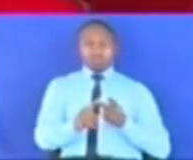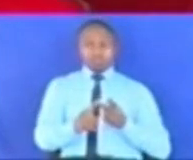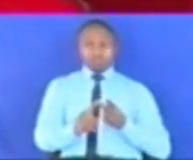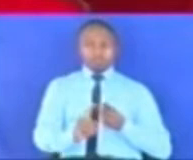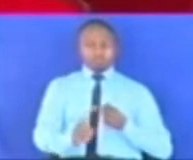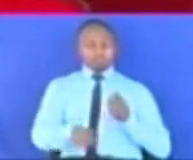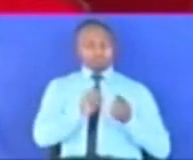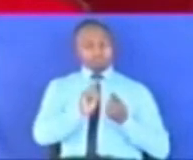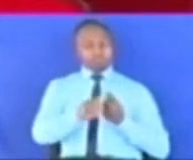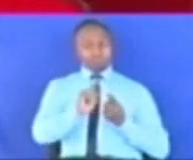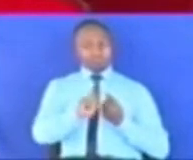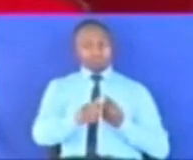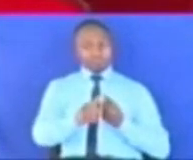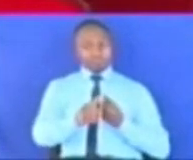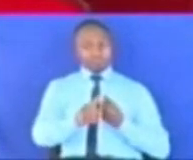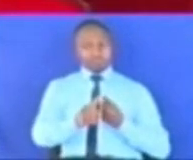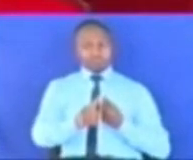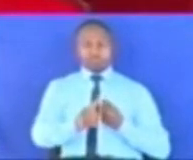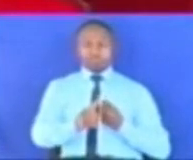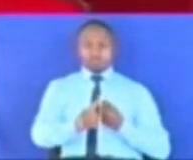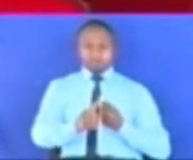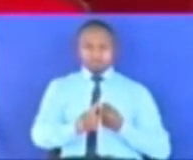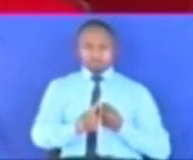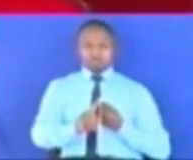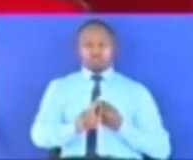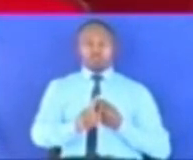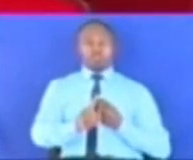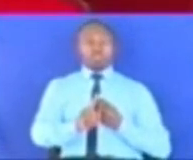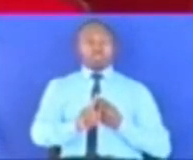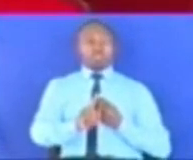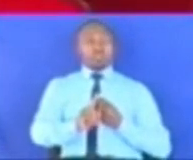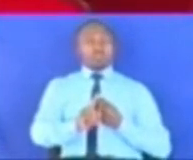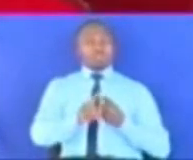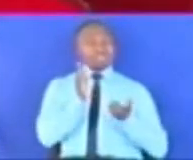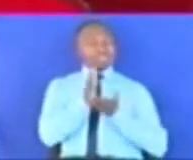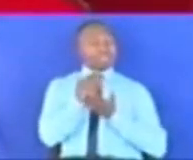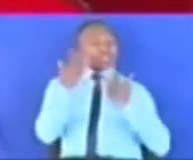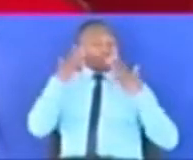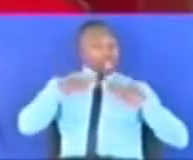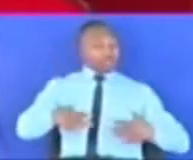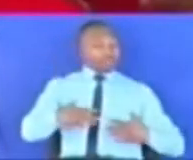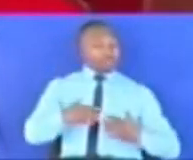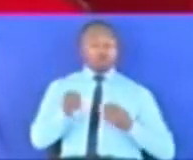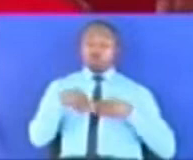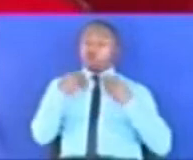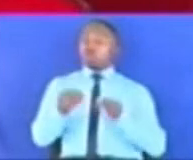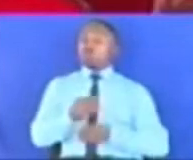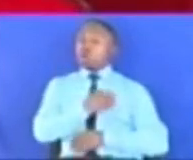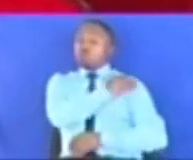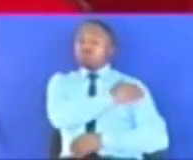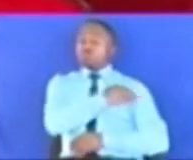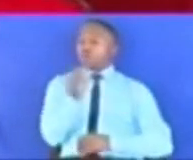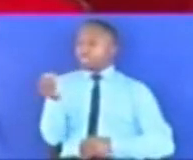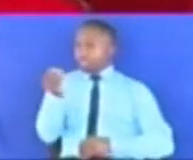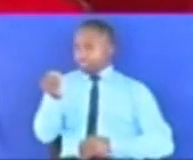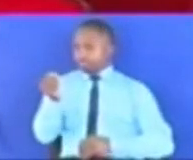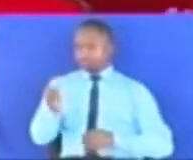La kwanza, upungufu wa watu wa huduma katika sekta ya afya. Lakini la